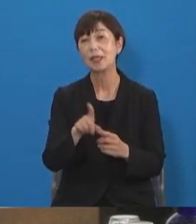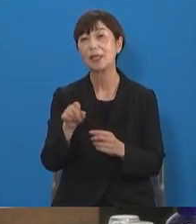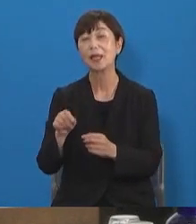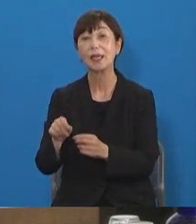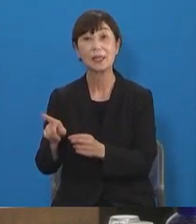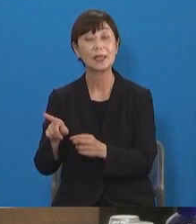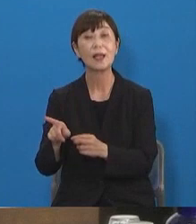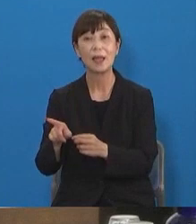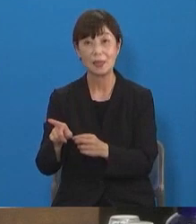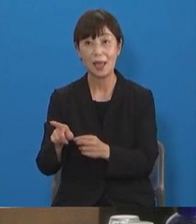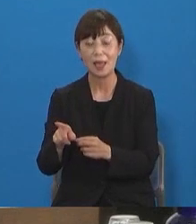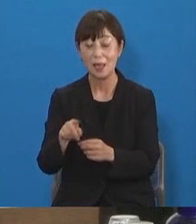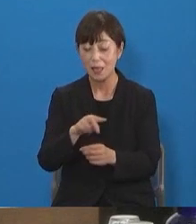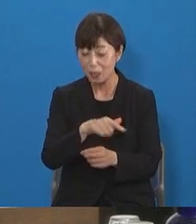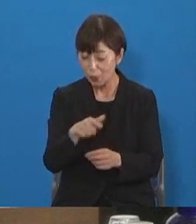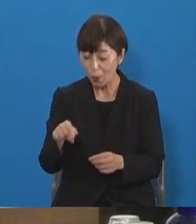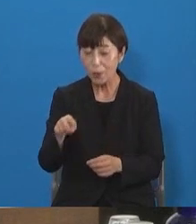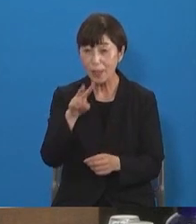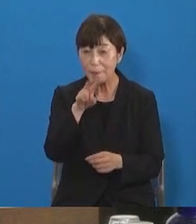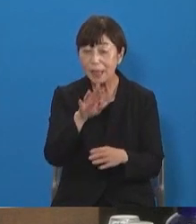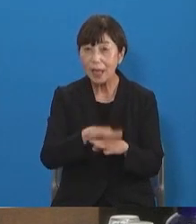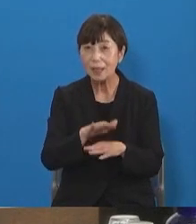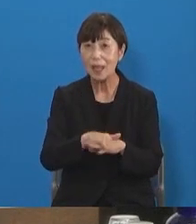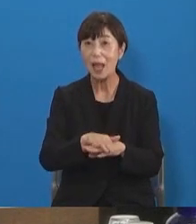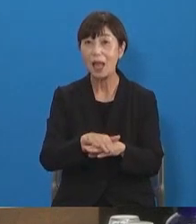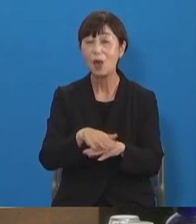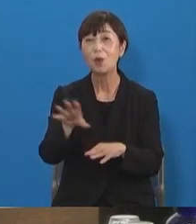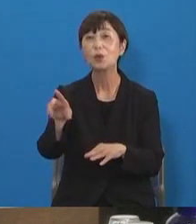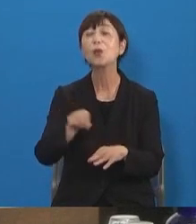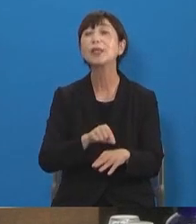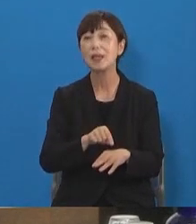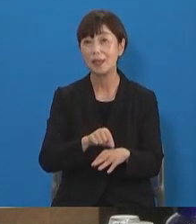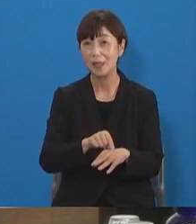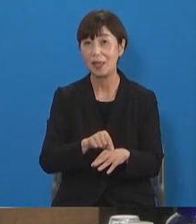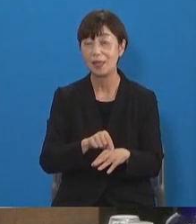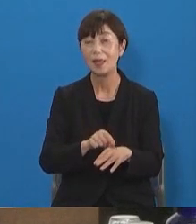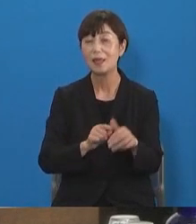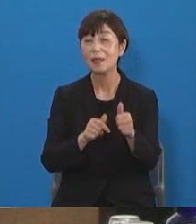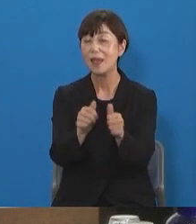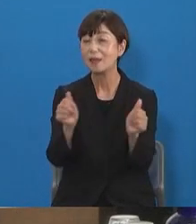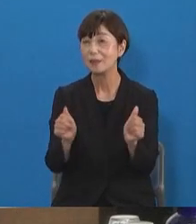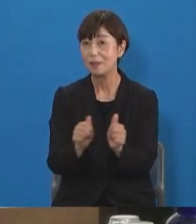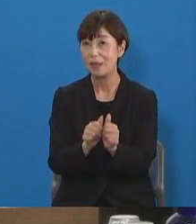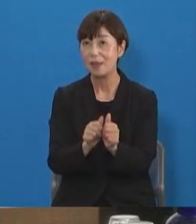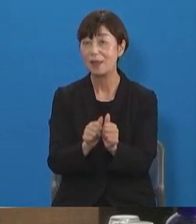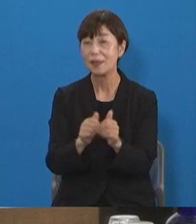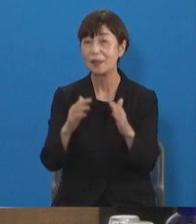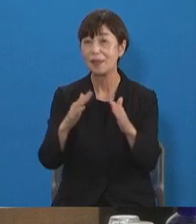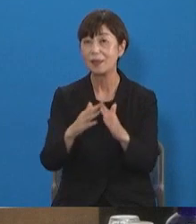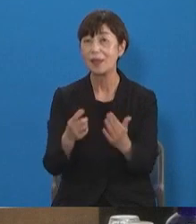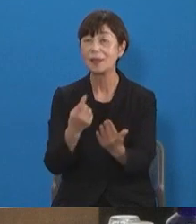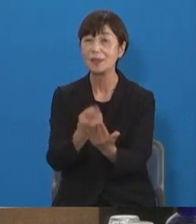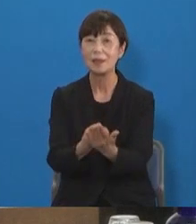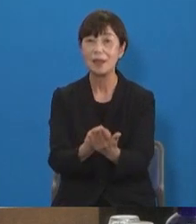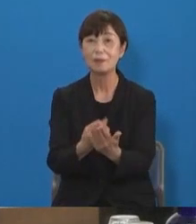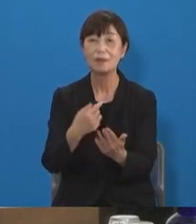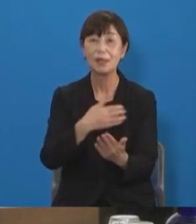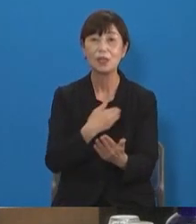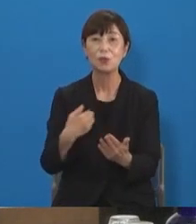様な視点を取り入れることにより、男性の育児・家事参画をこれまで以上に強力に推進してまい